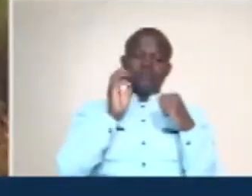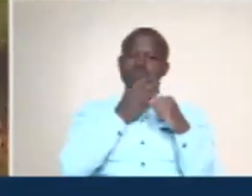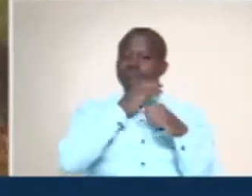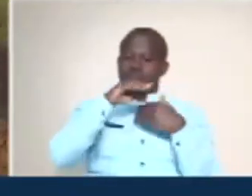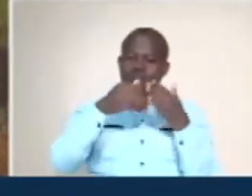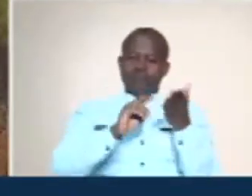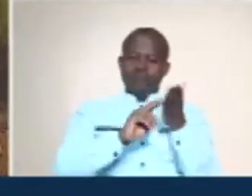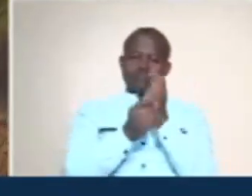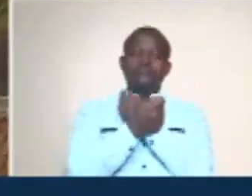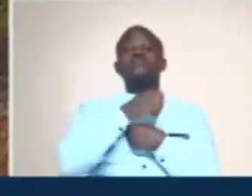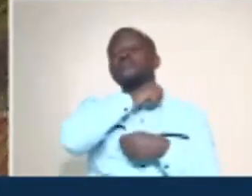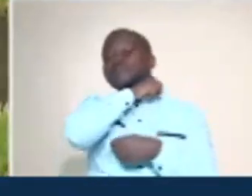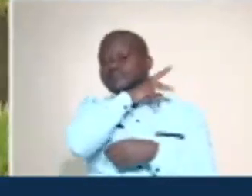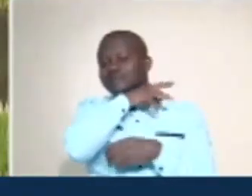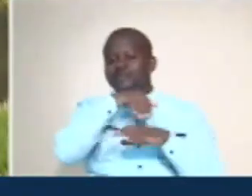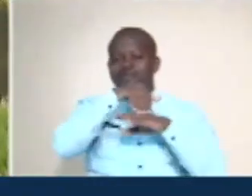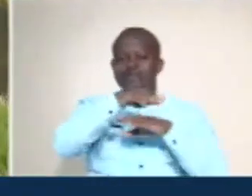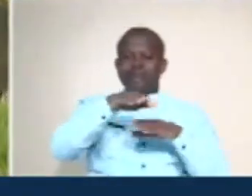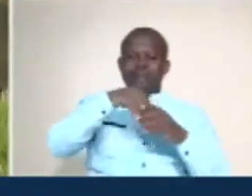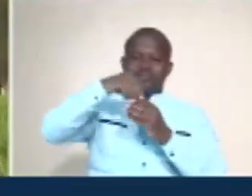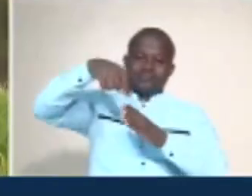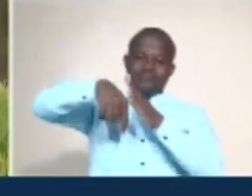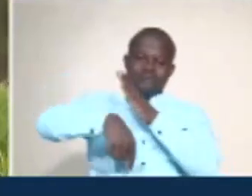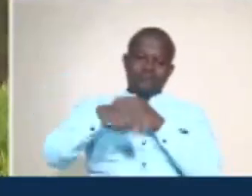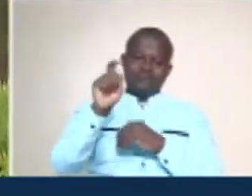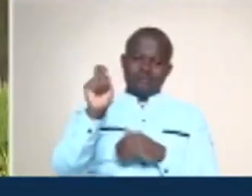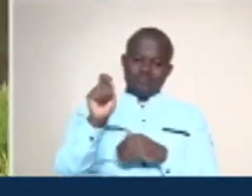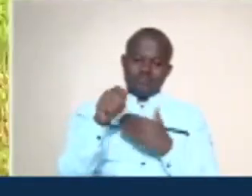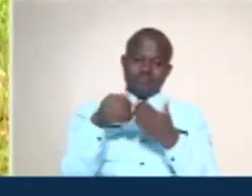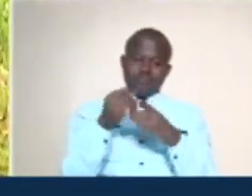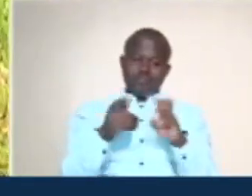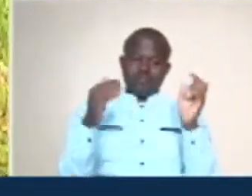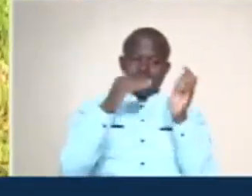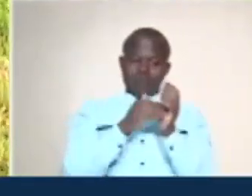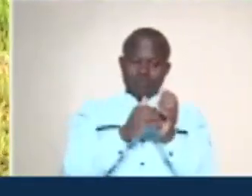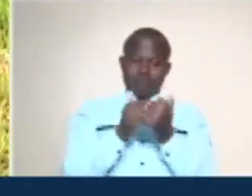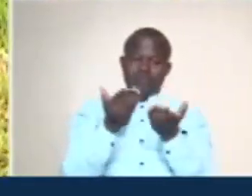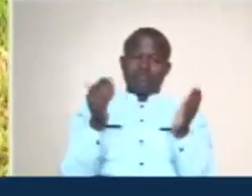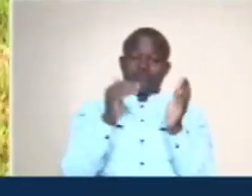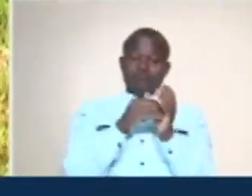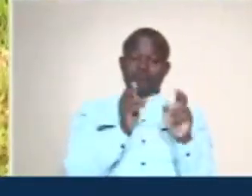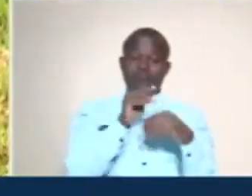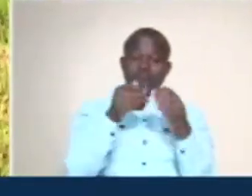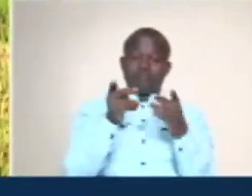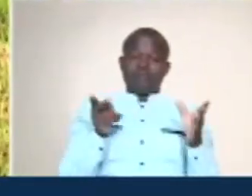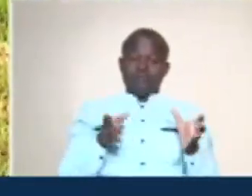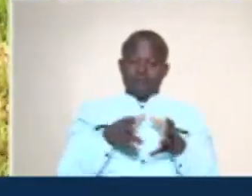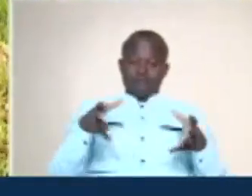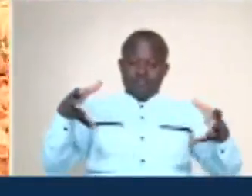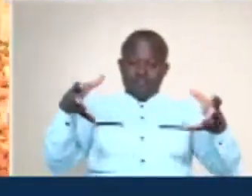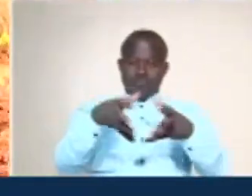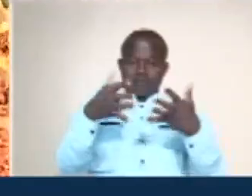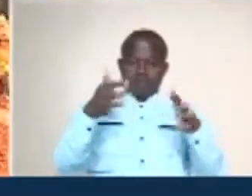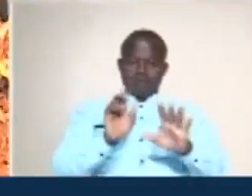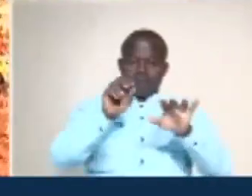yose ahinduka umwanda akorezwa mu myobo ndetse no mu bwiherero ariko aya nubundi haraho ahurira mu butaka